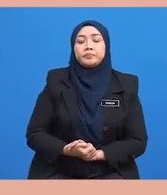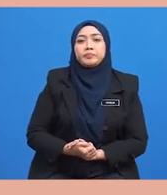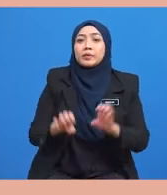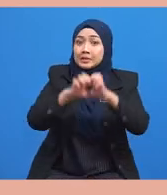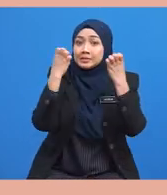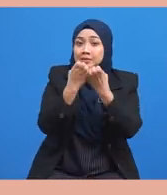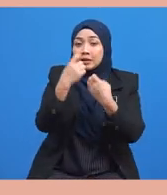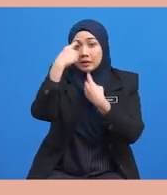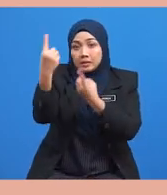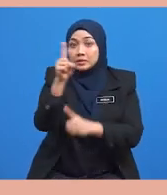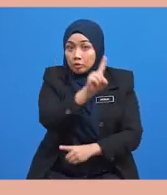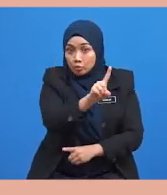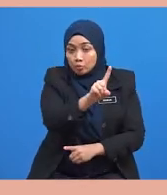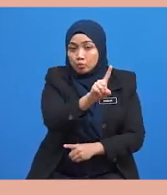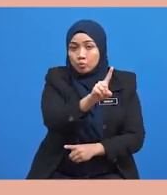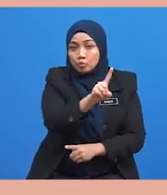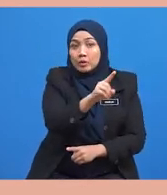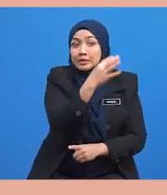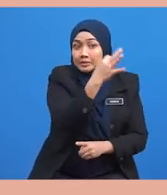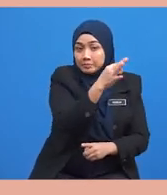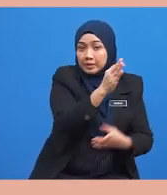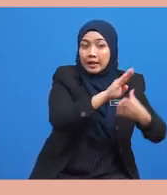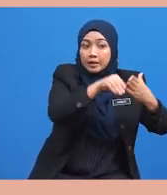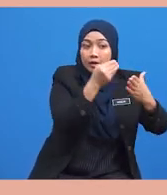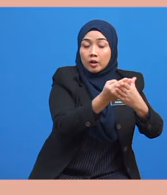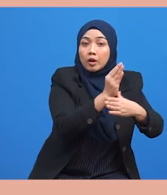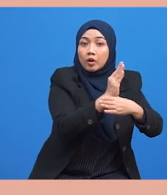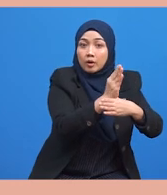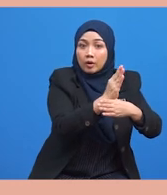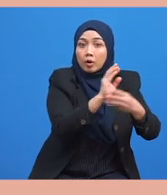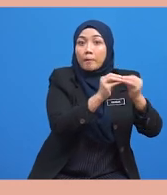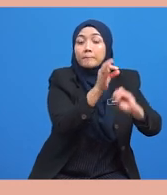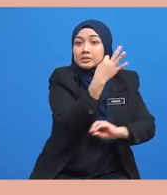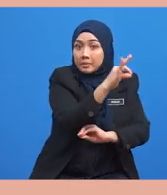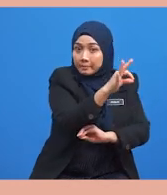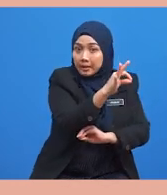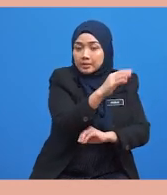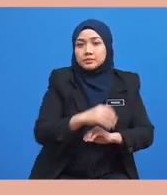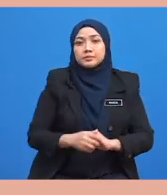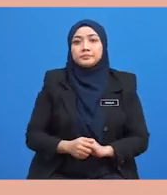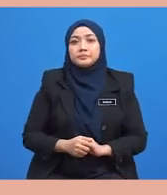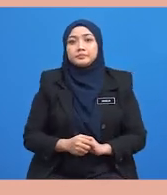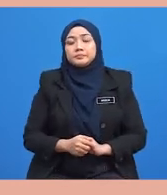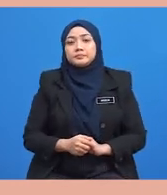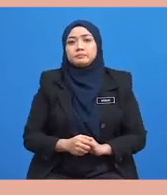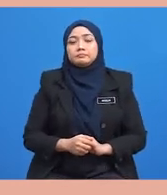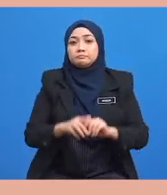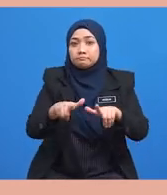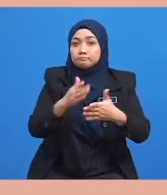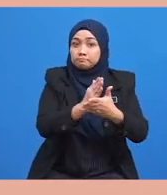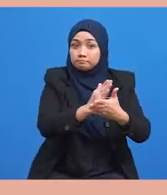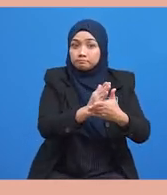pertama, median adalah 19. Maka Q1 dikenal pasti berada di antara